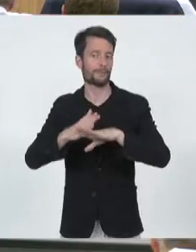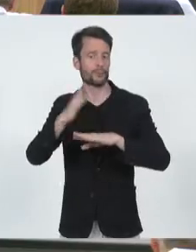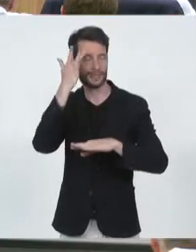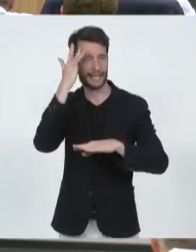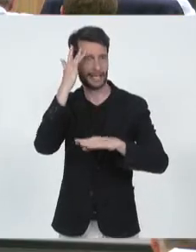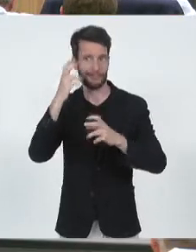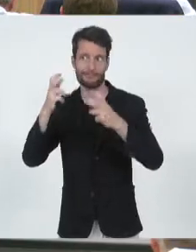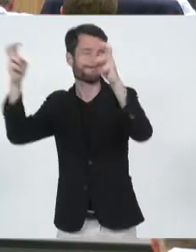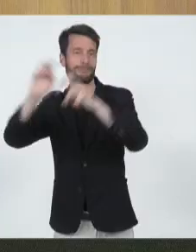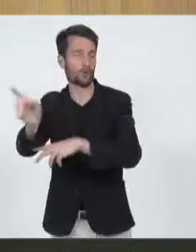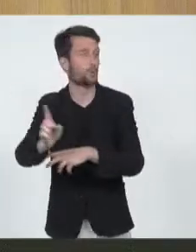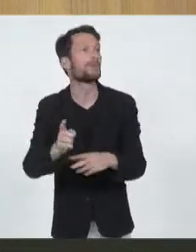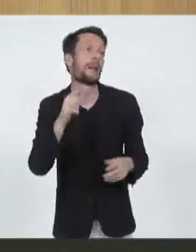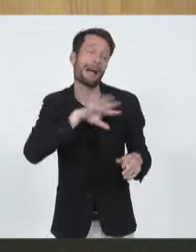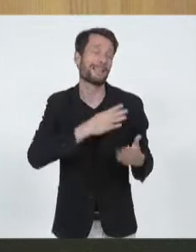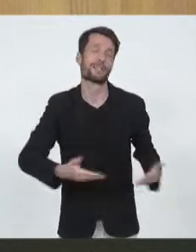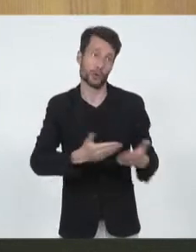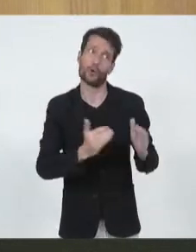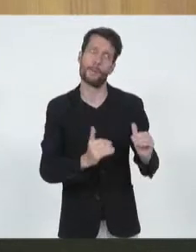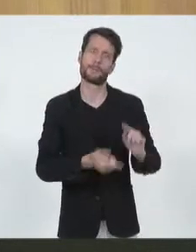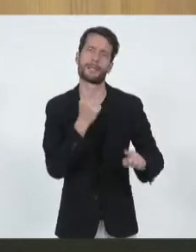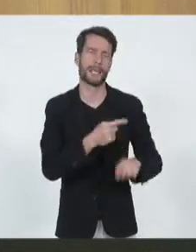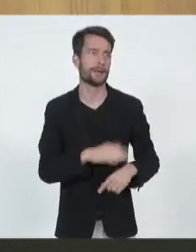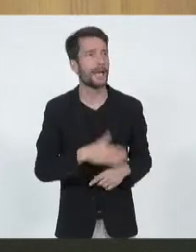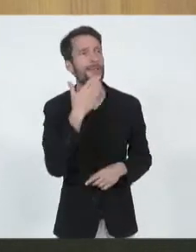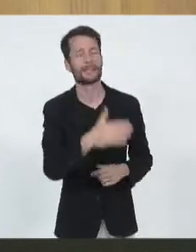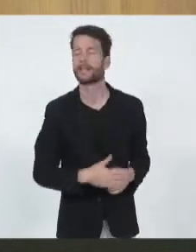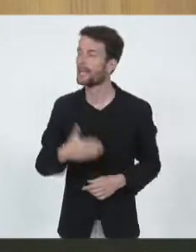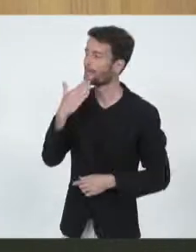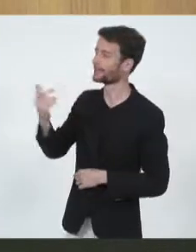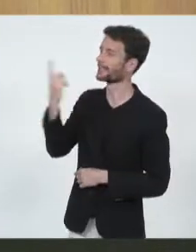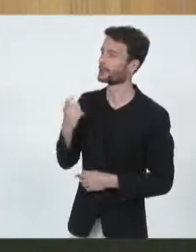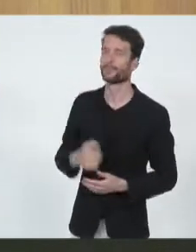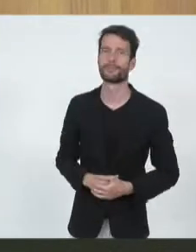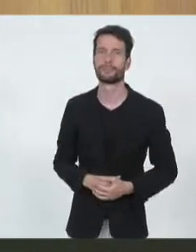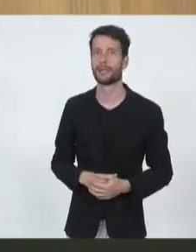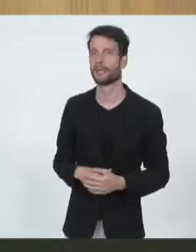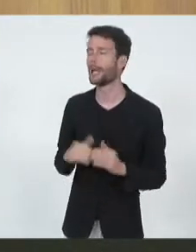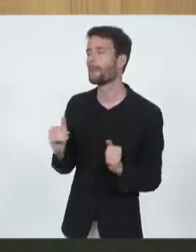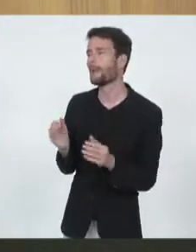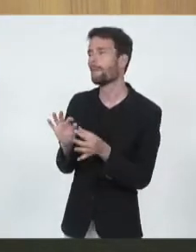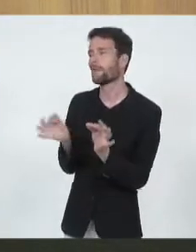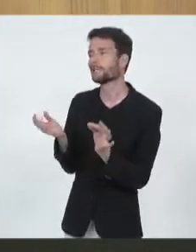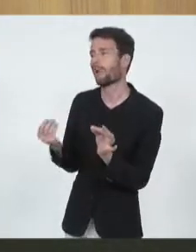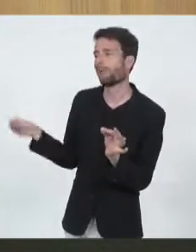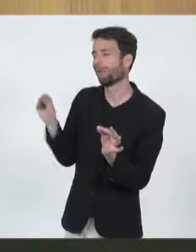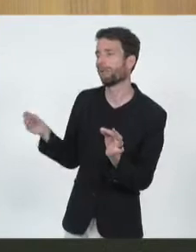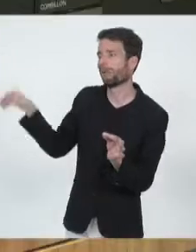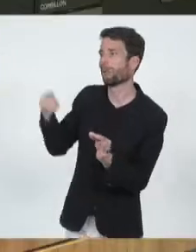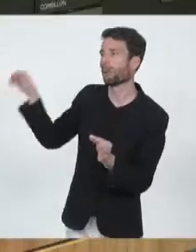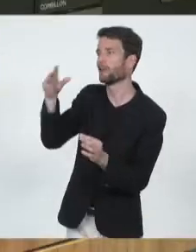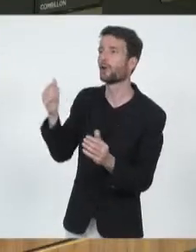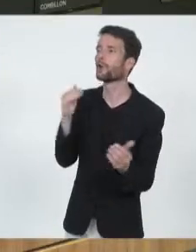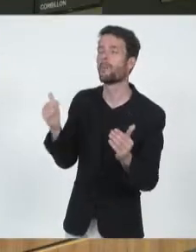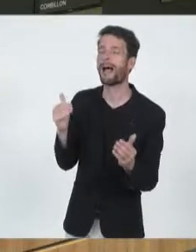vous remercie. Merci Madame Segar pour votre question, même si vous avez rajouté des phrases suite à votre intervention